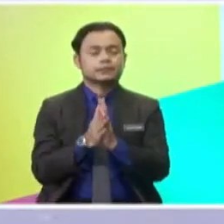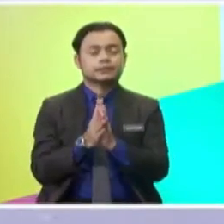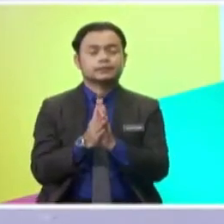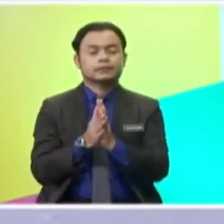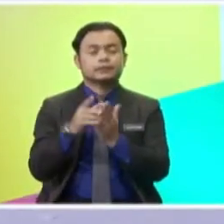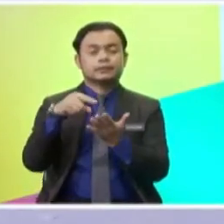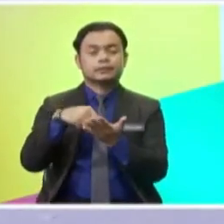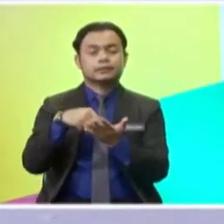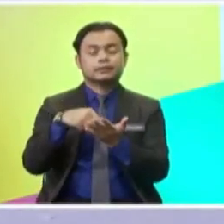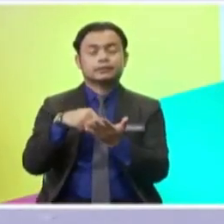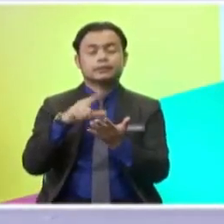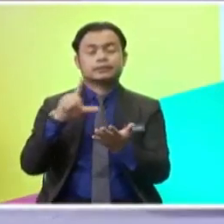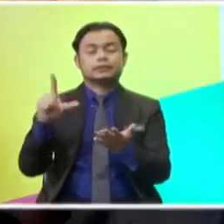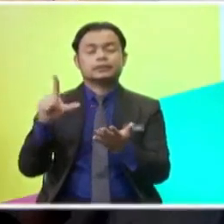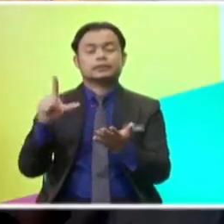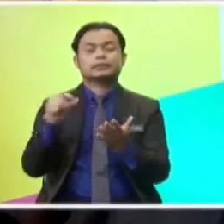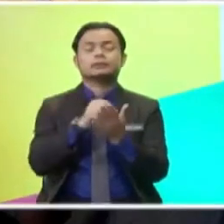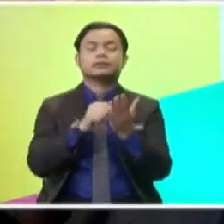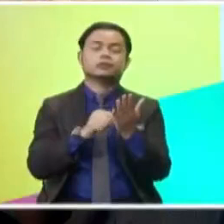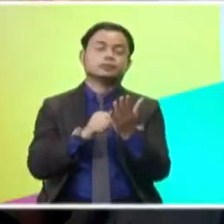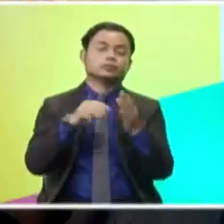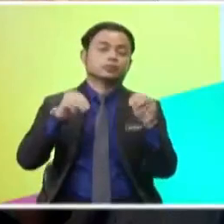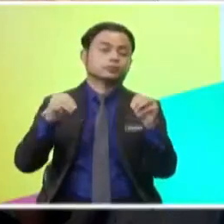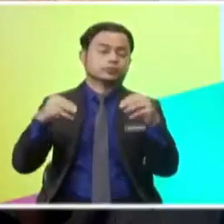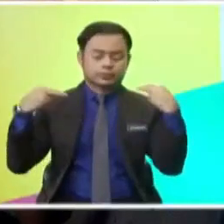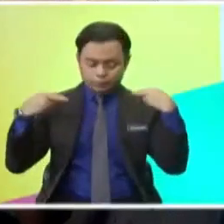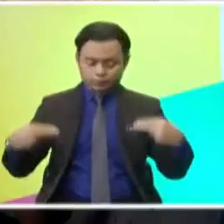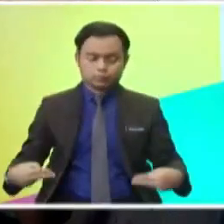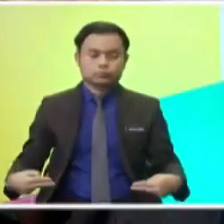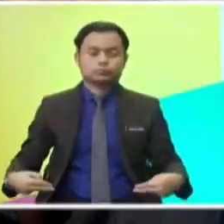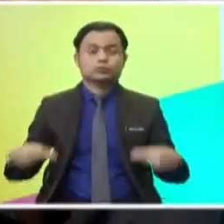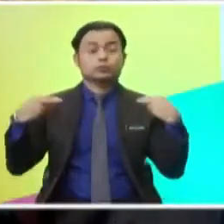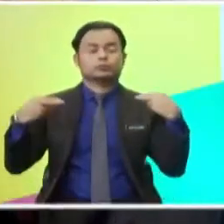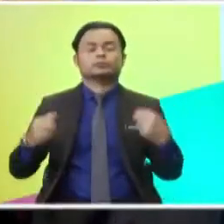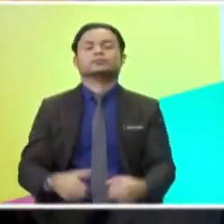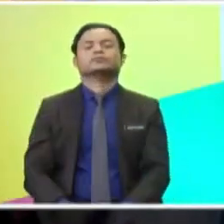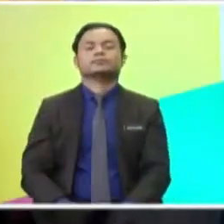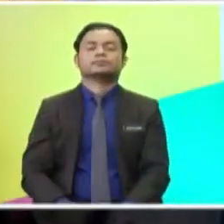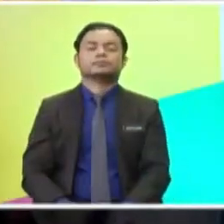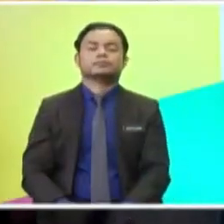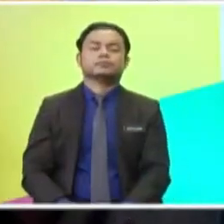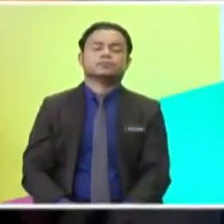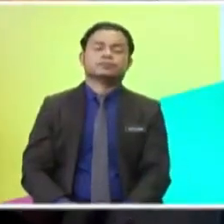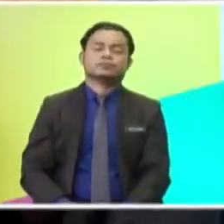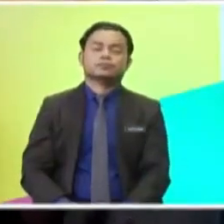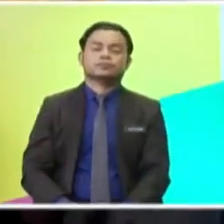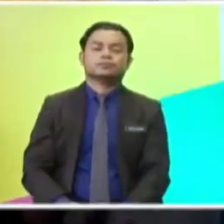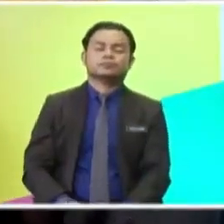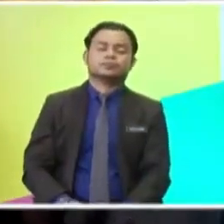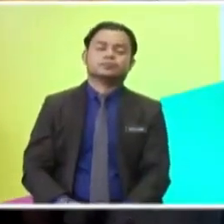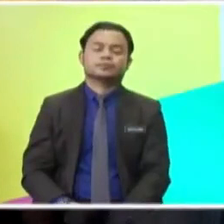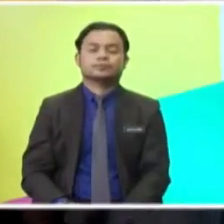kehidupan sebagai murid sebenarnya. Okey, aktiviti seterusnya Cikgu Liana. Dengan kata Cikgu Liana nak tunjukkan